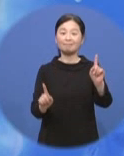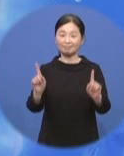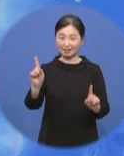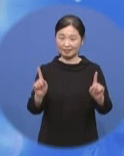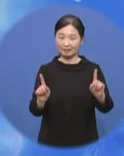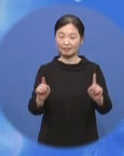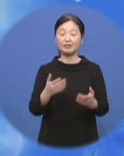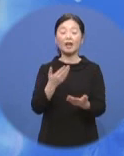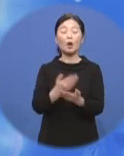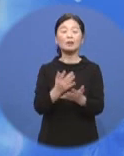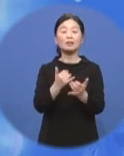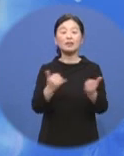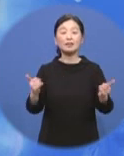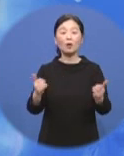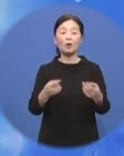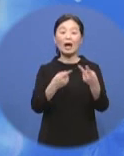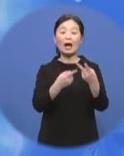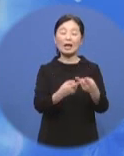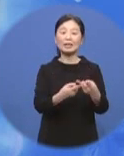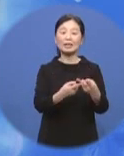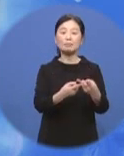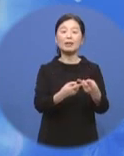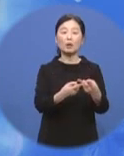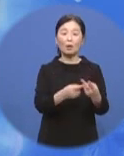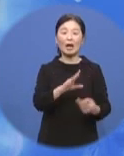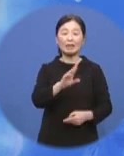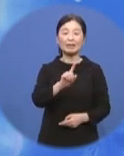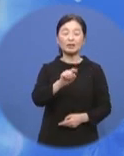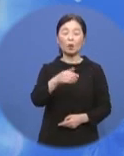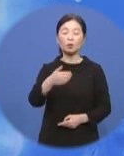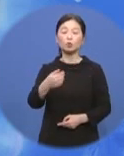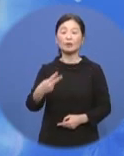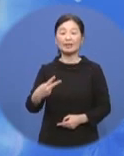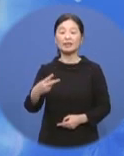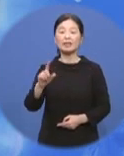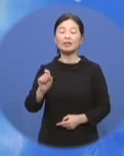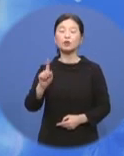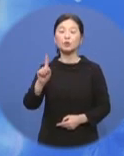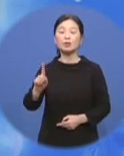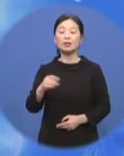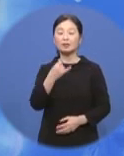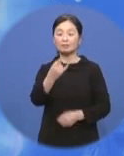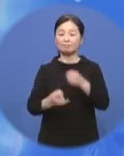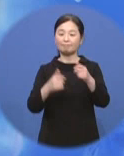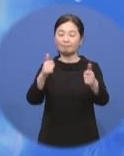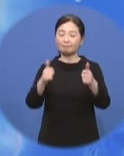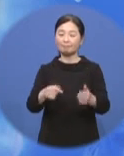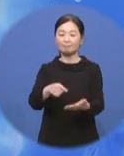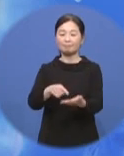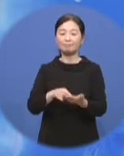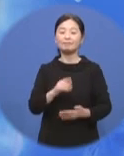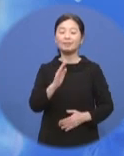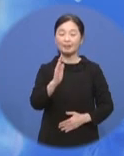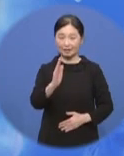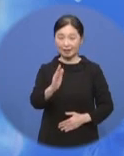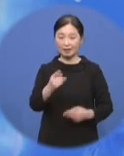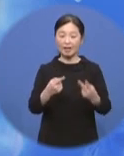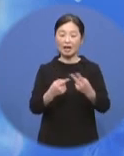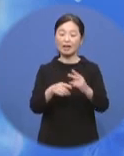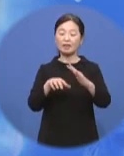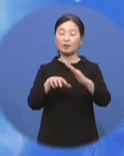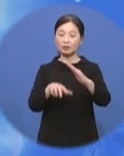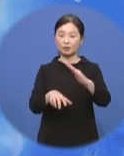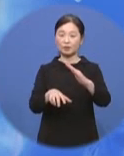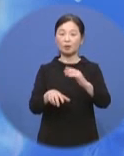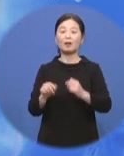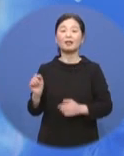ご希望の方ははがき、またはきのくに21のホームページからご応募ください。はがきの宛先は郵便番